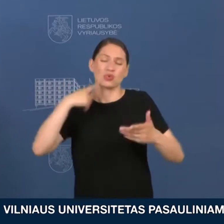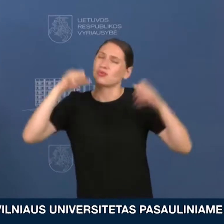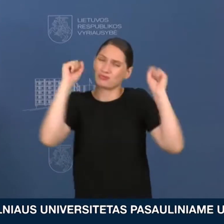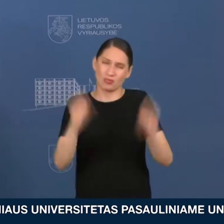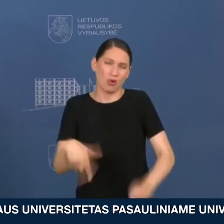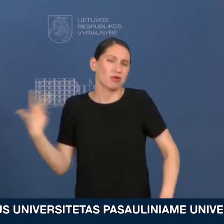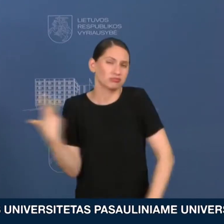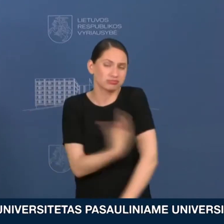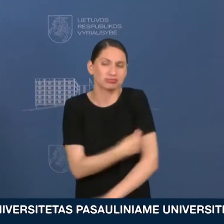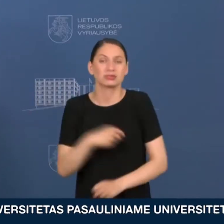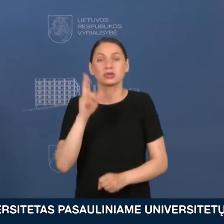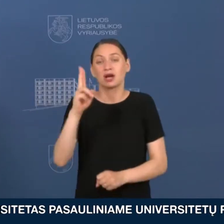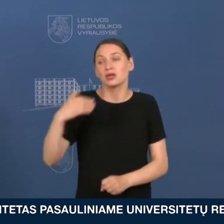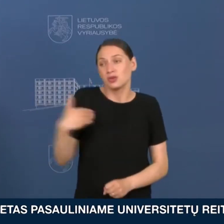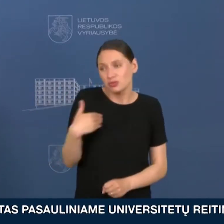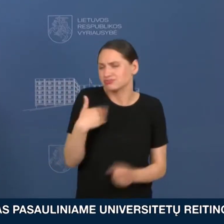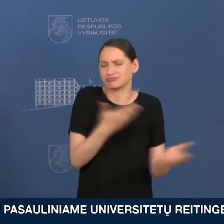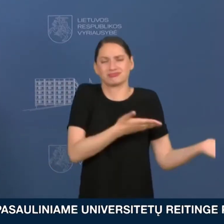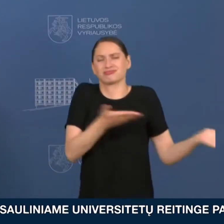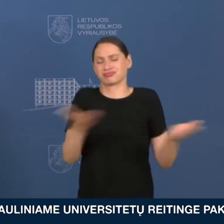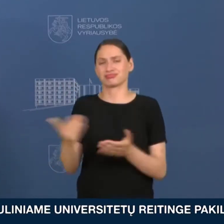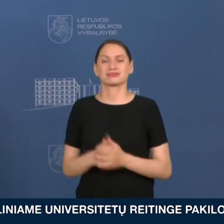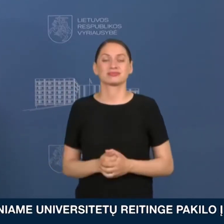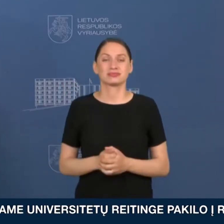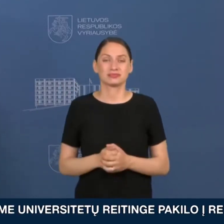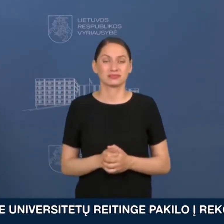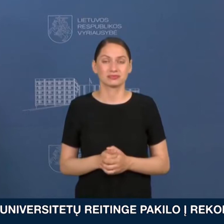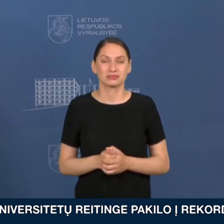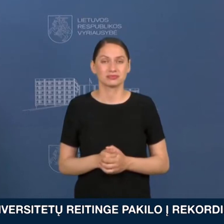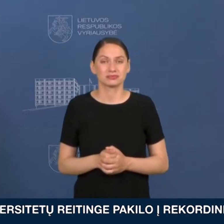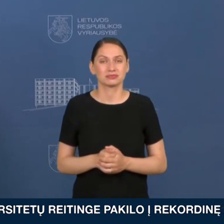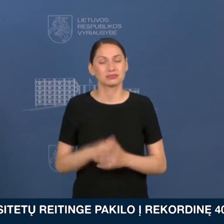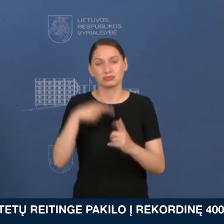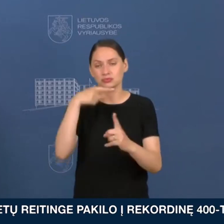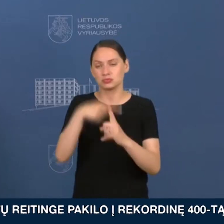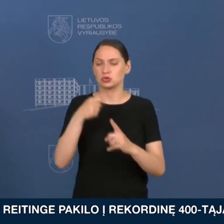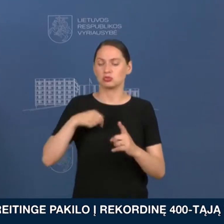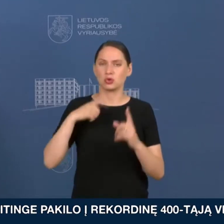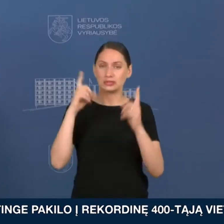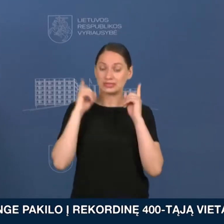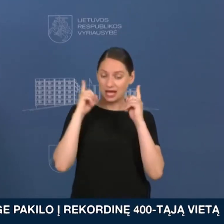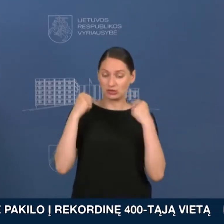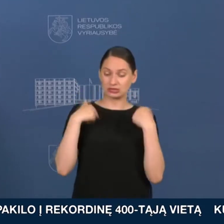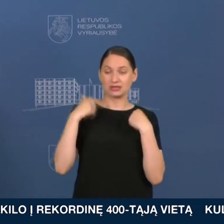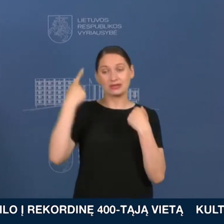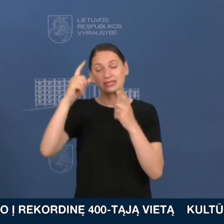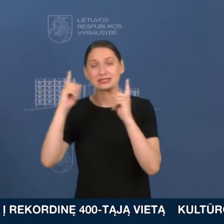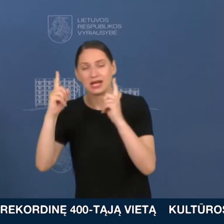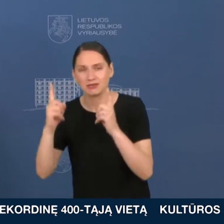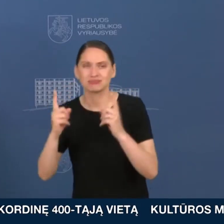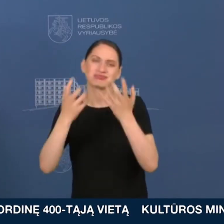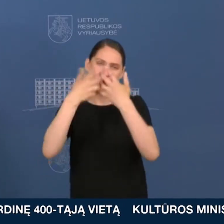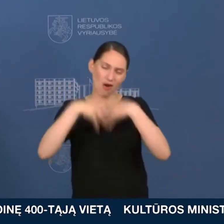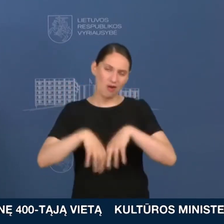norintys tikrai galės tą padaryti artimiausiu metu, kuo labiau saugo save ir aplinkinius, tuo mažesnė tikimybė, kad